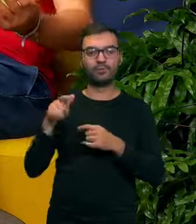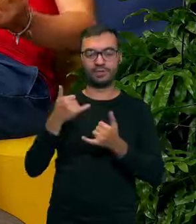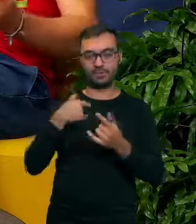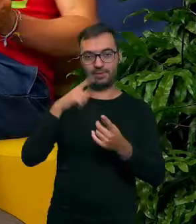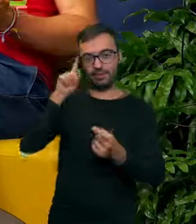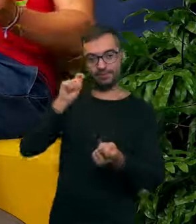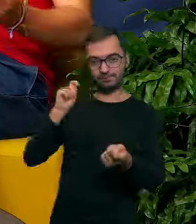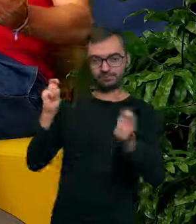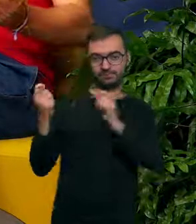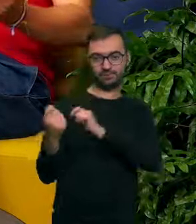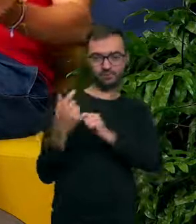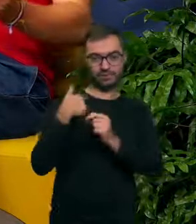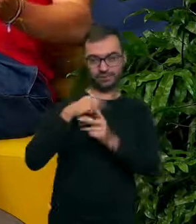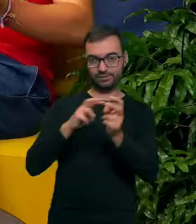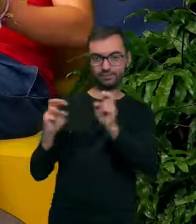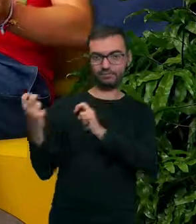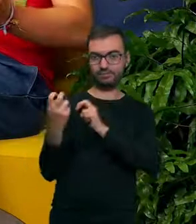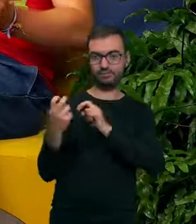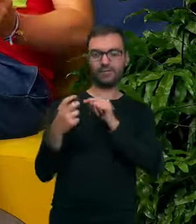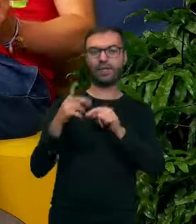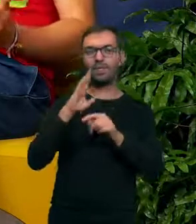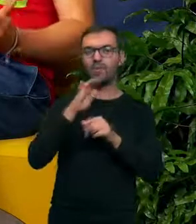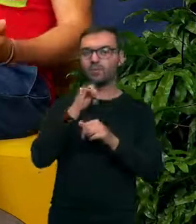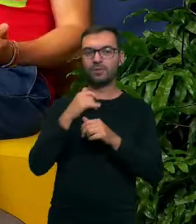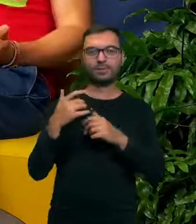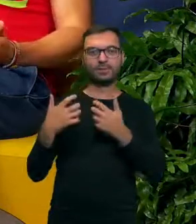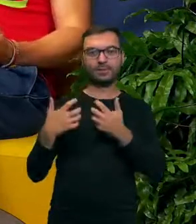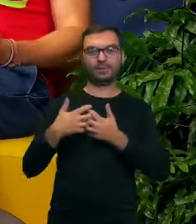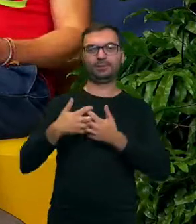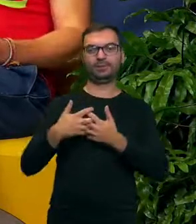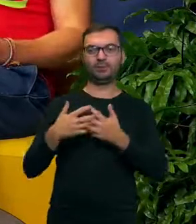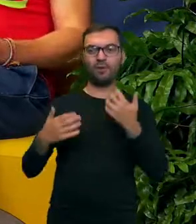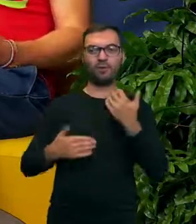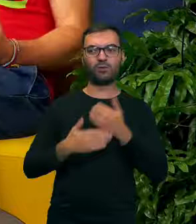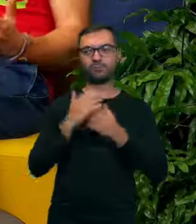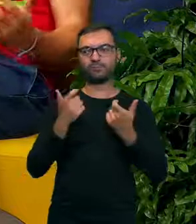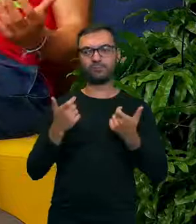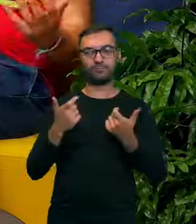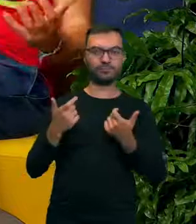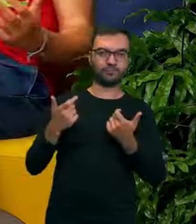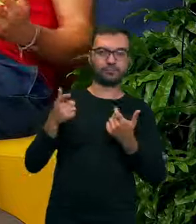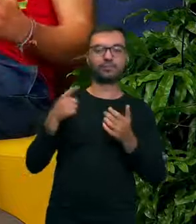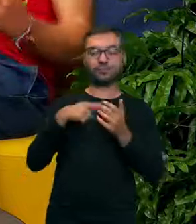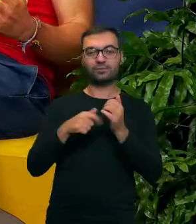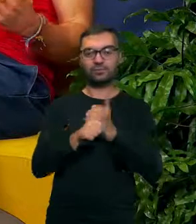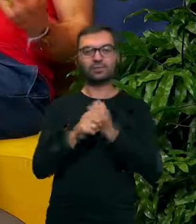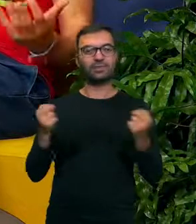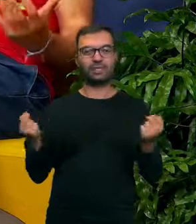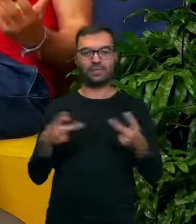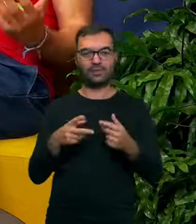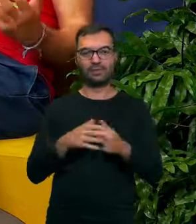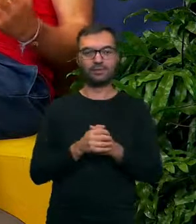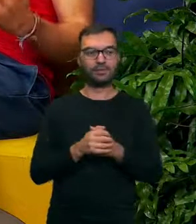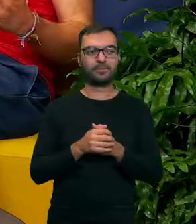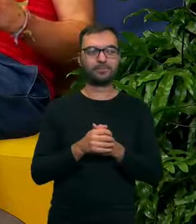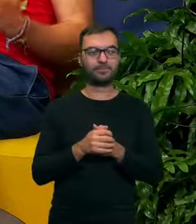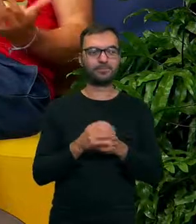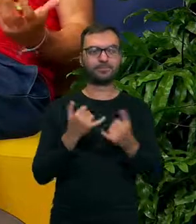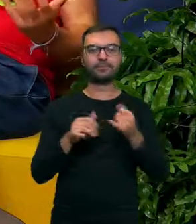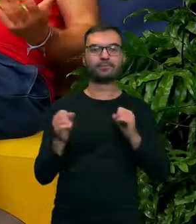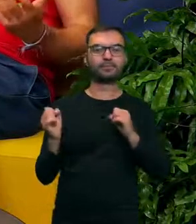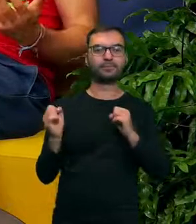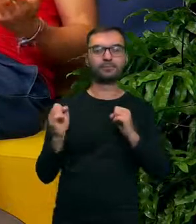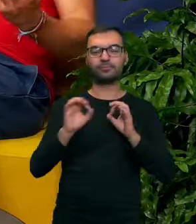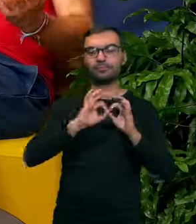ich sytuacji i na chwilę jakby identyfikacja z nimi, no że to jest, że jakby, że po to jest kino, bo jakby w żadnym innym